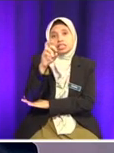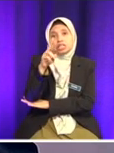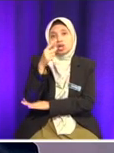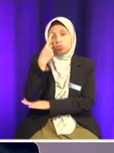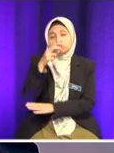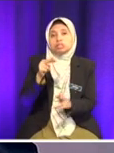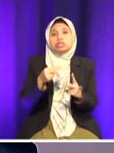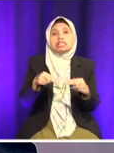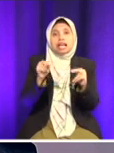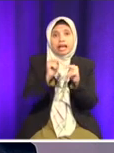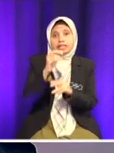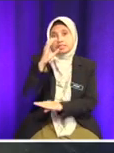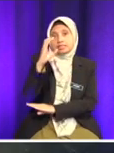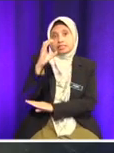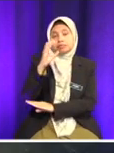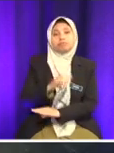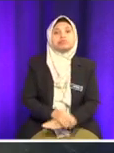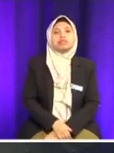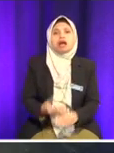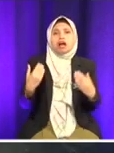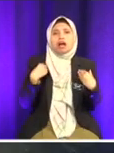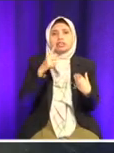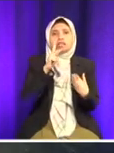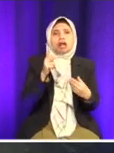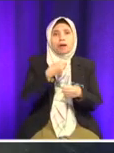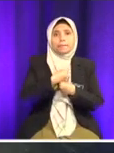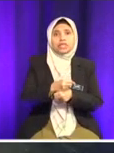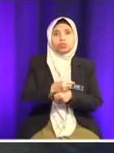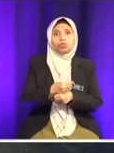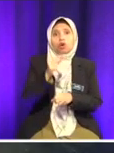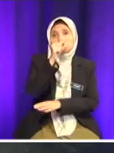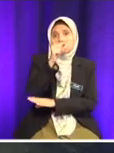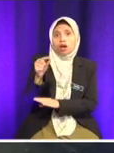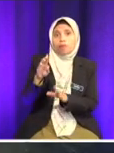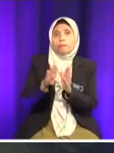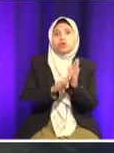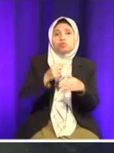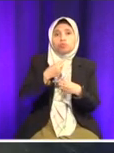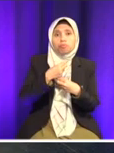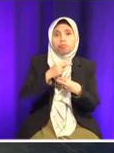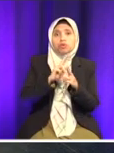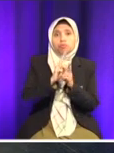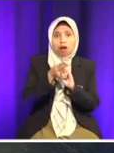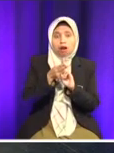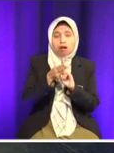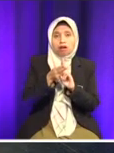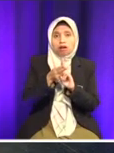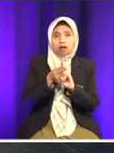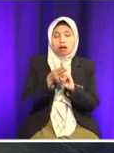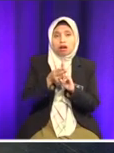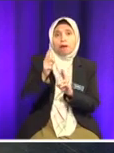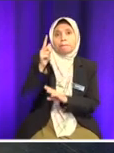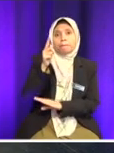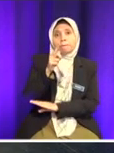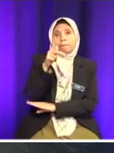si Oh adakah bentuk gerak berubah bentuk sama ada kapasi simetri